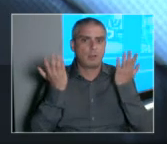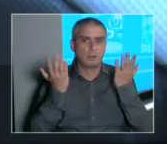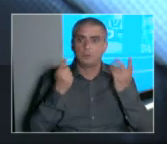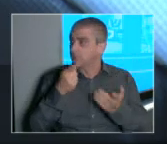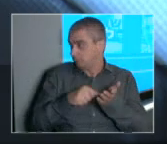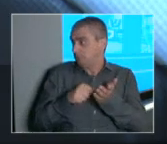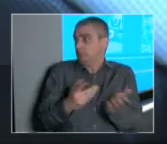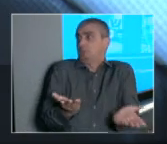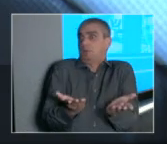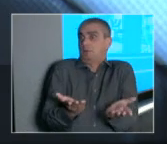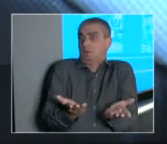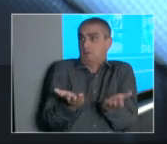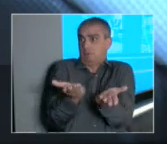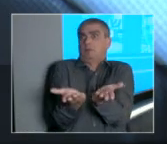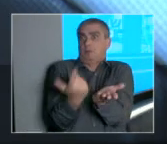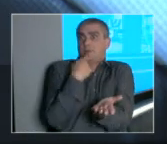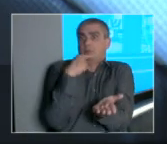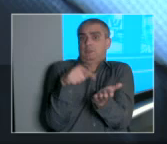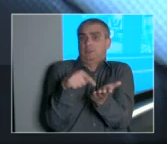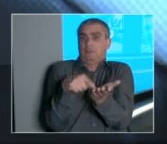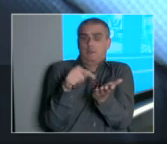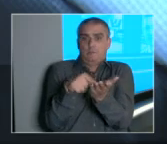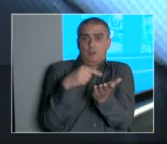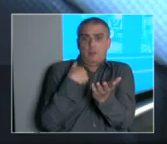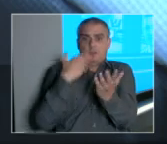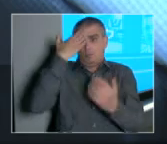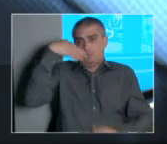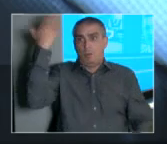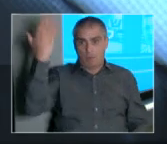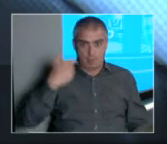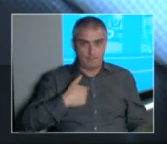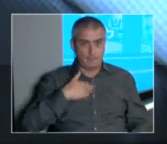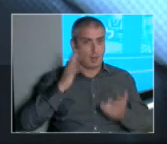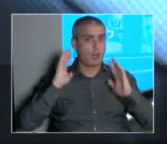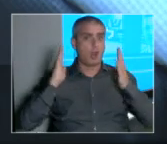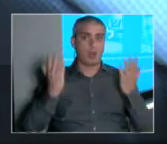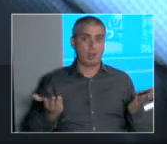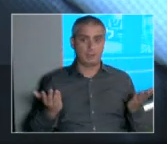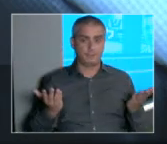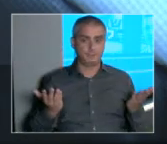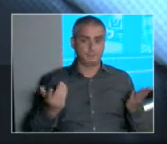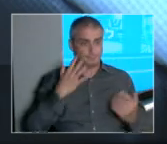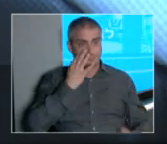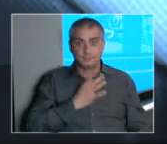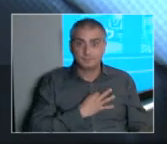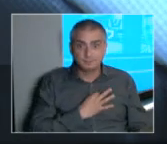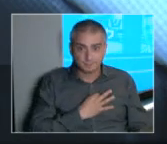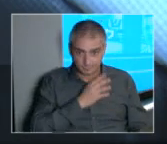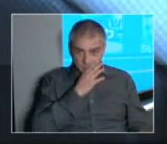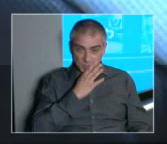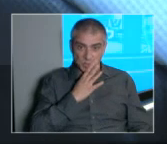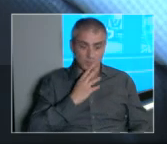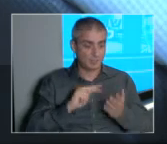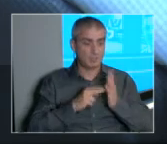זה הסיבה. הנה, אמרת את הסיבה, בגלל שהייתי כל כך פופולרי, בגלל שהייתי כל כך... שמת לב